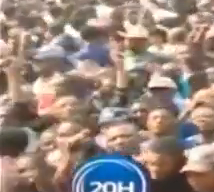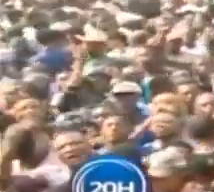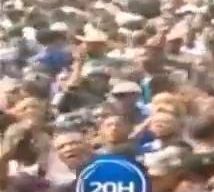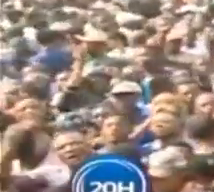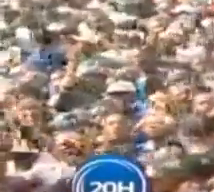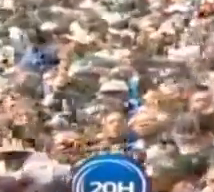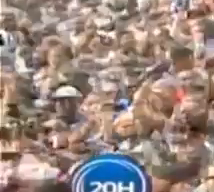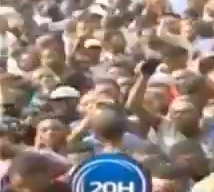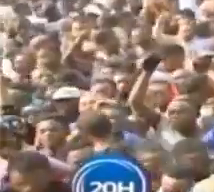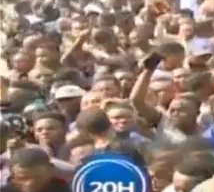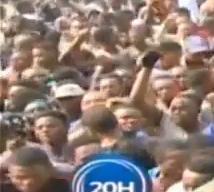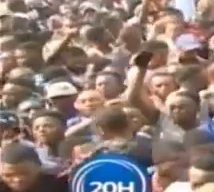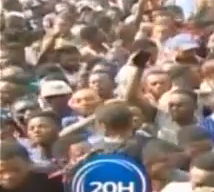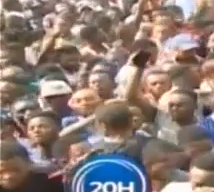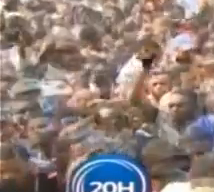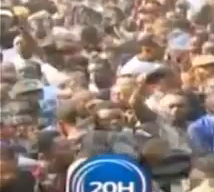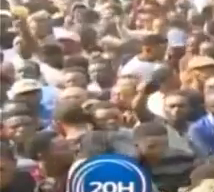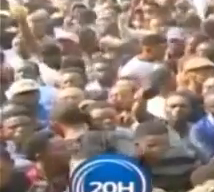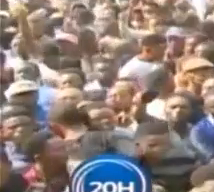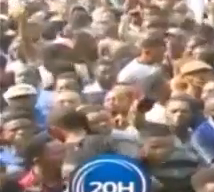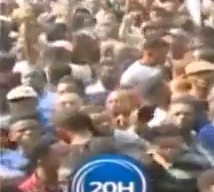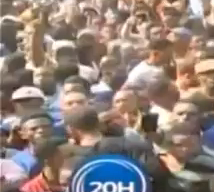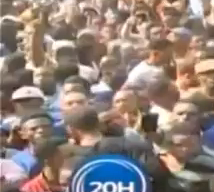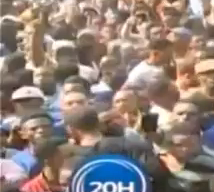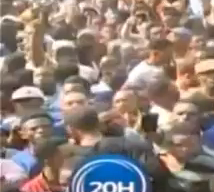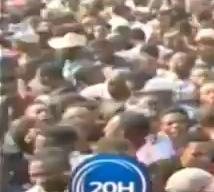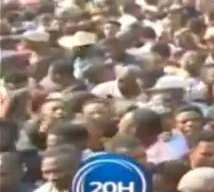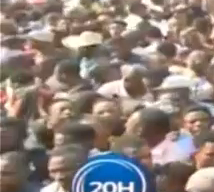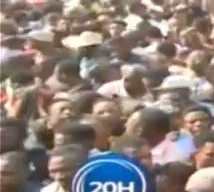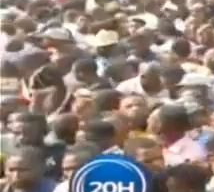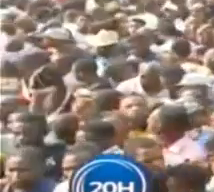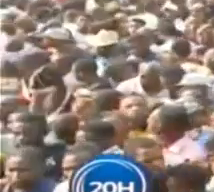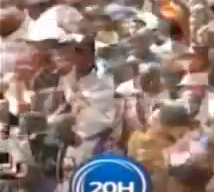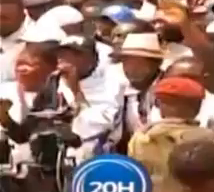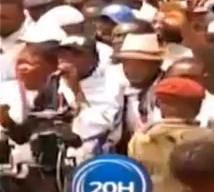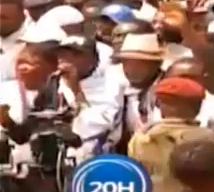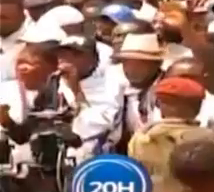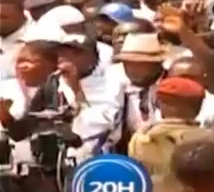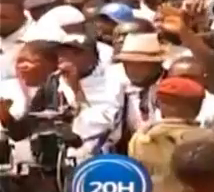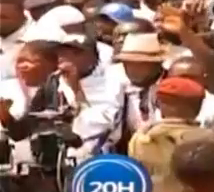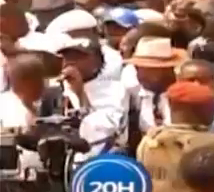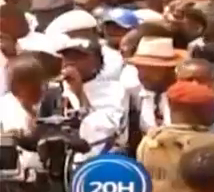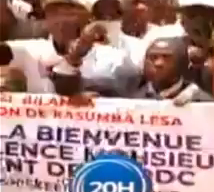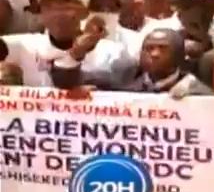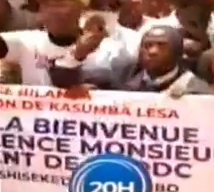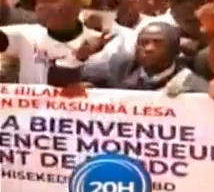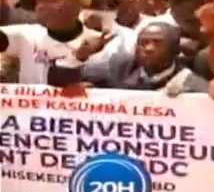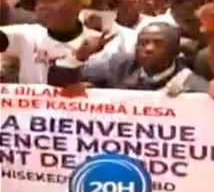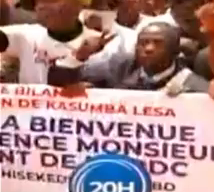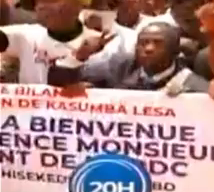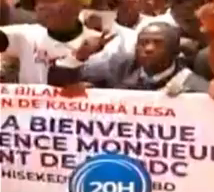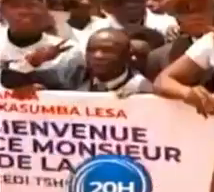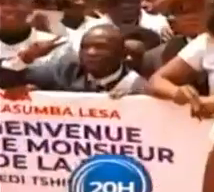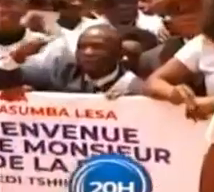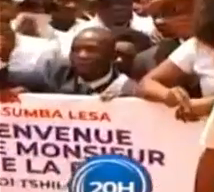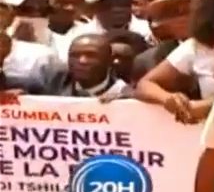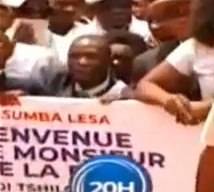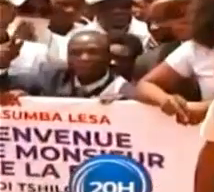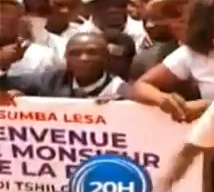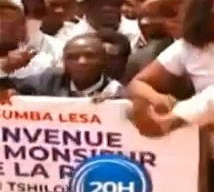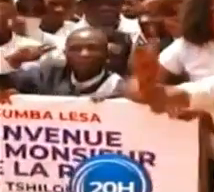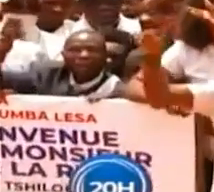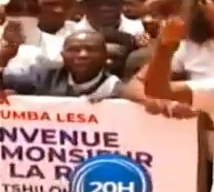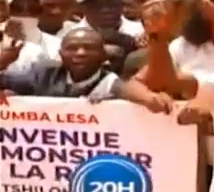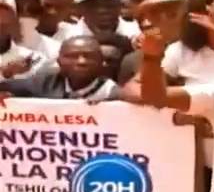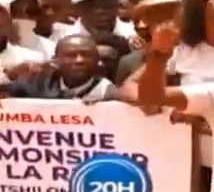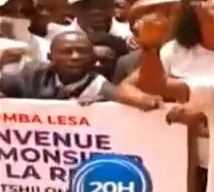Multitude, un débordement, un déferlement. Kasumbalé et cette lieu où le temps s'est été le 23